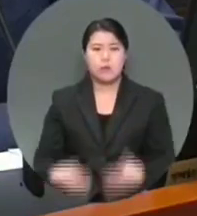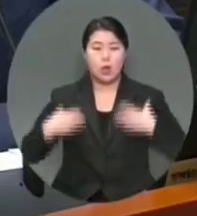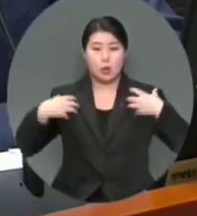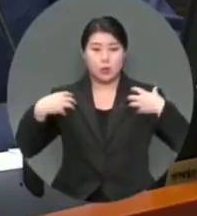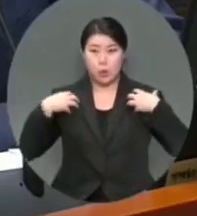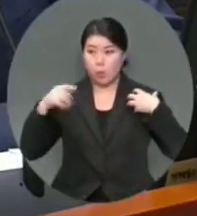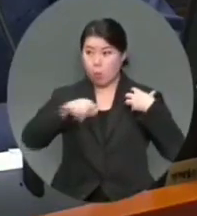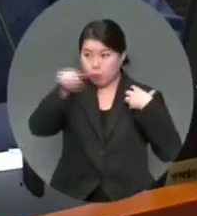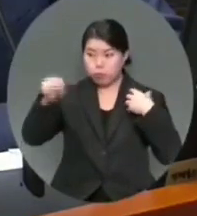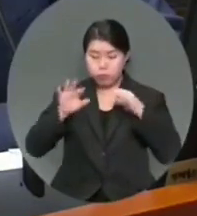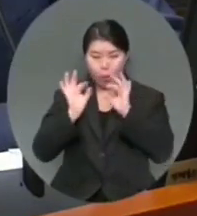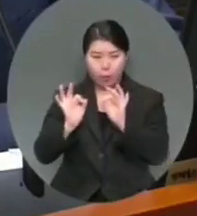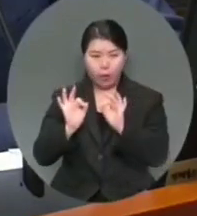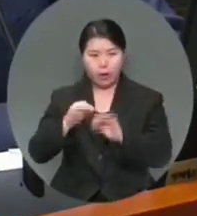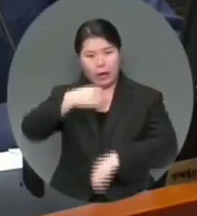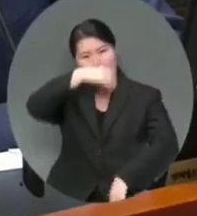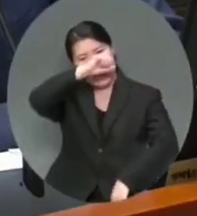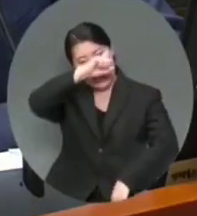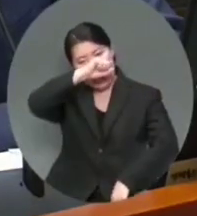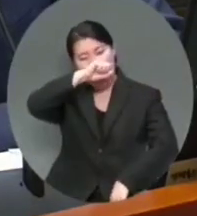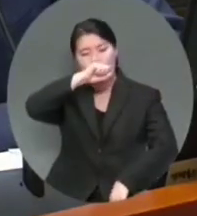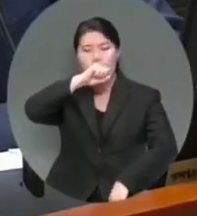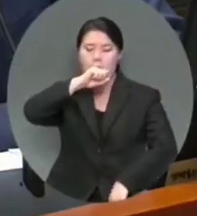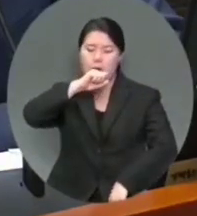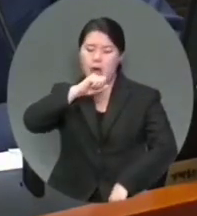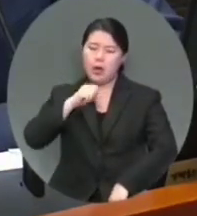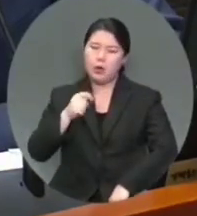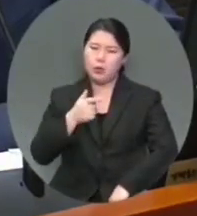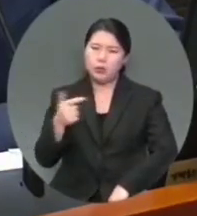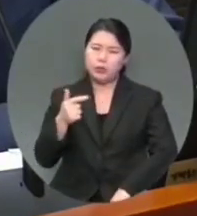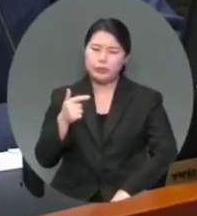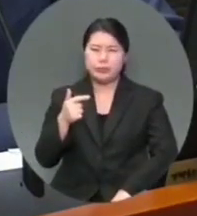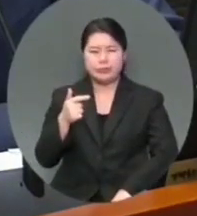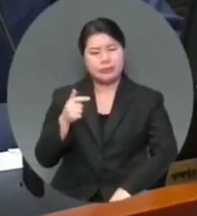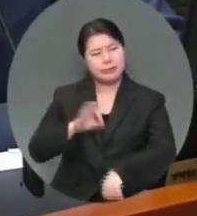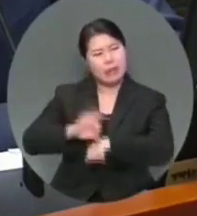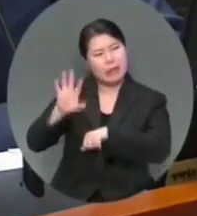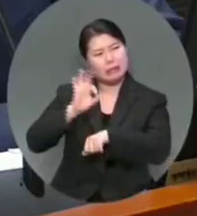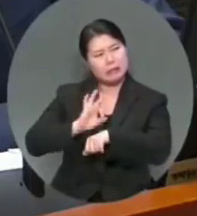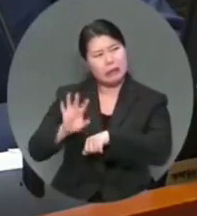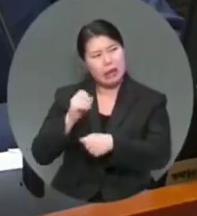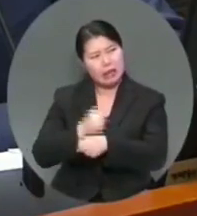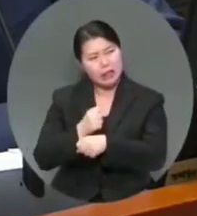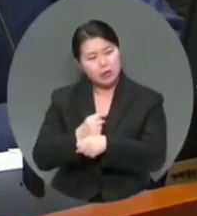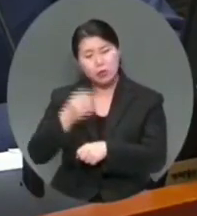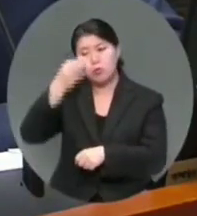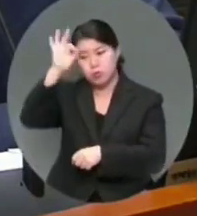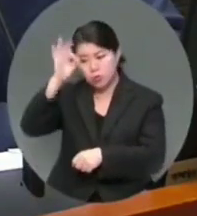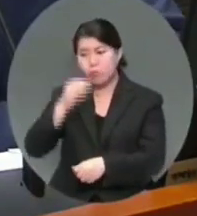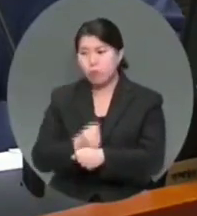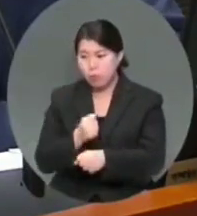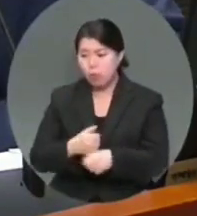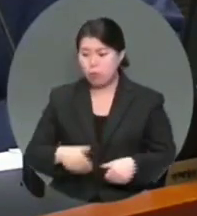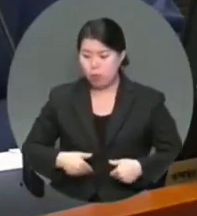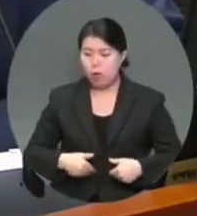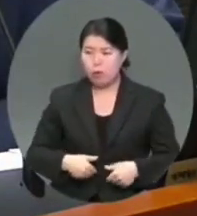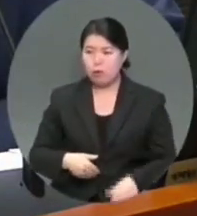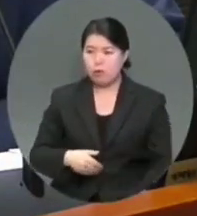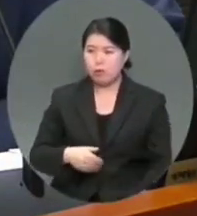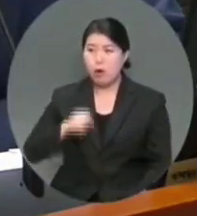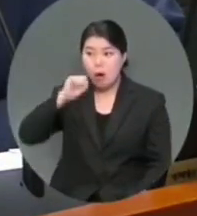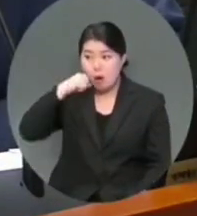전체로는 R&D 예산이 너무 거칠게 다뤄졌다라는 것에 대해서 일단은 인정을 해야 합니다. 예, 때로는, 인정하기